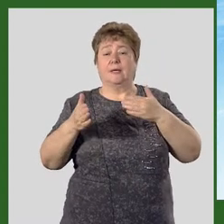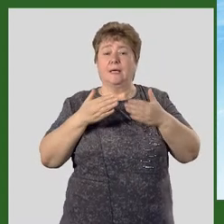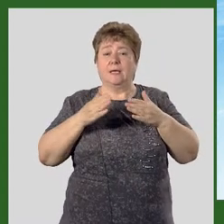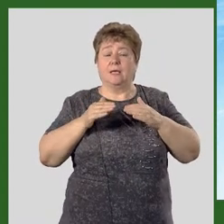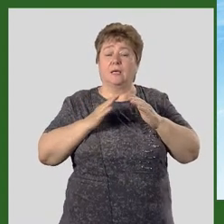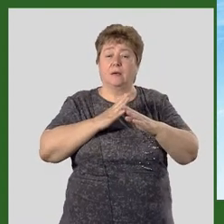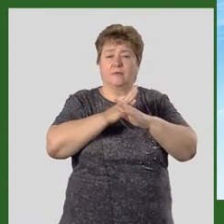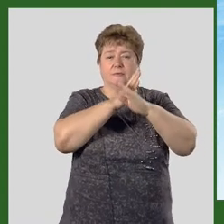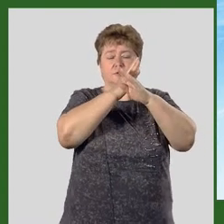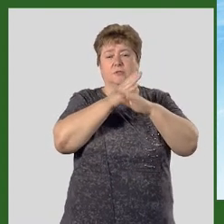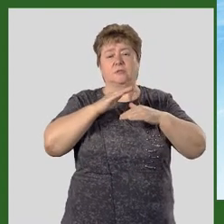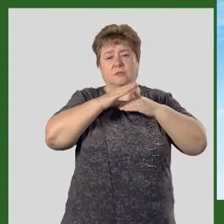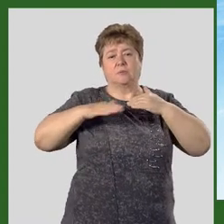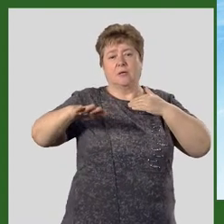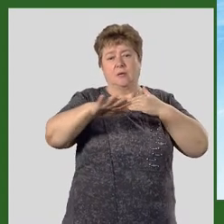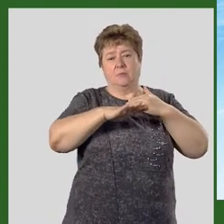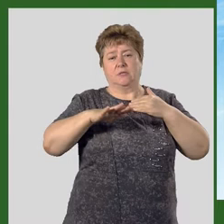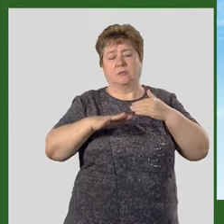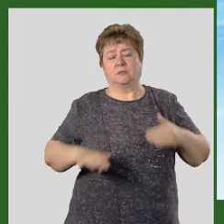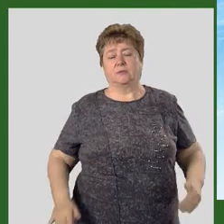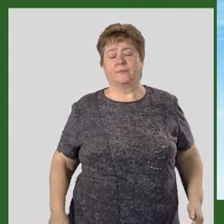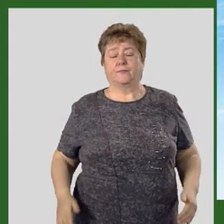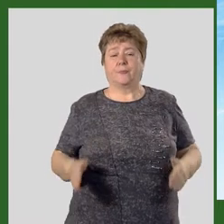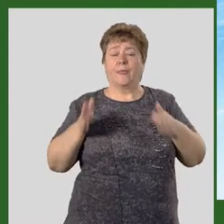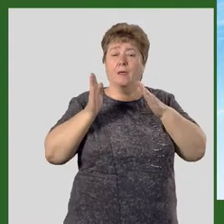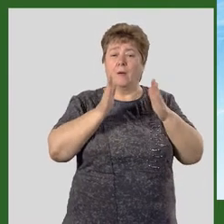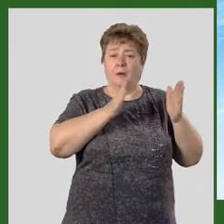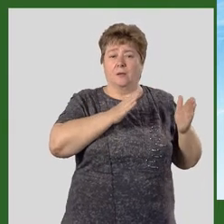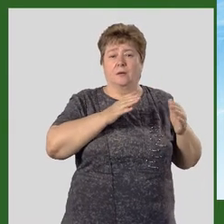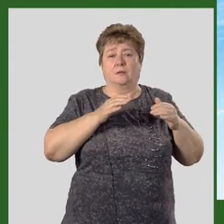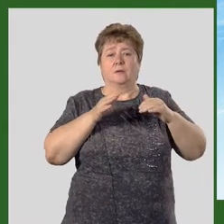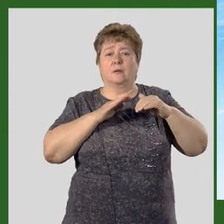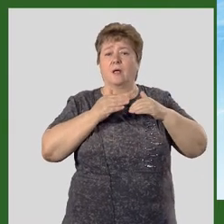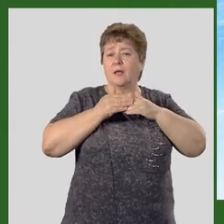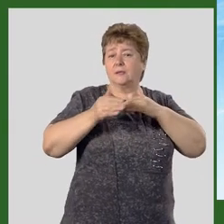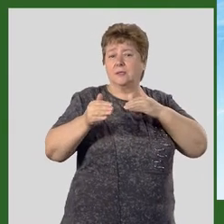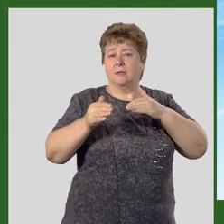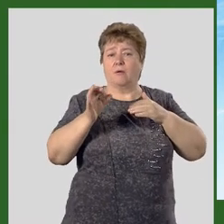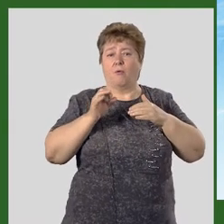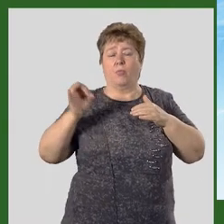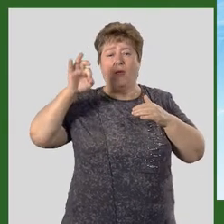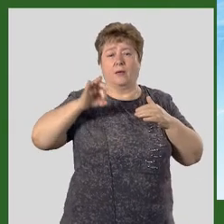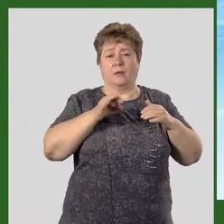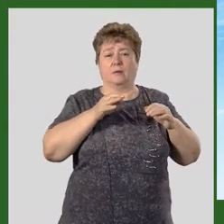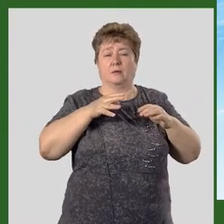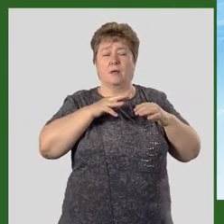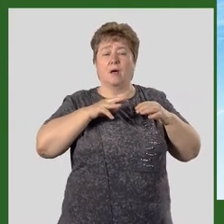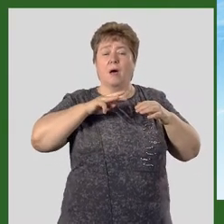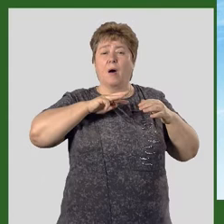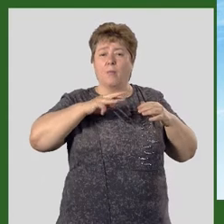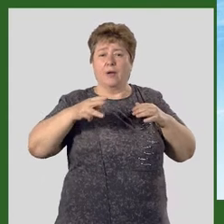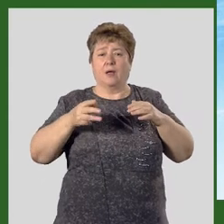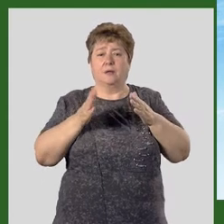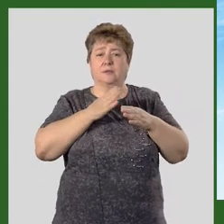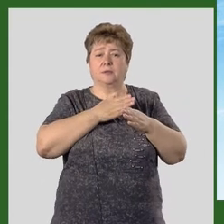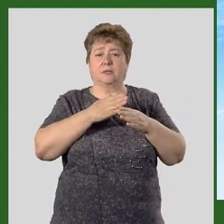или возвышенностями рельефа. По степени обособленности от океана моря